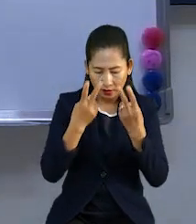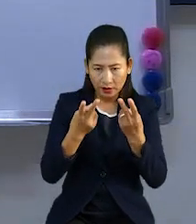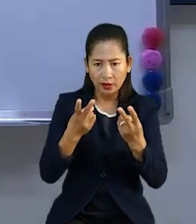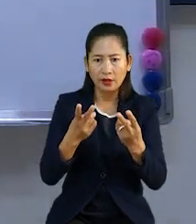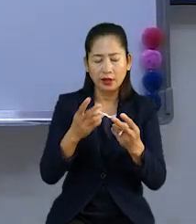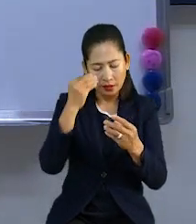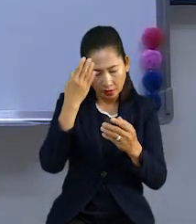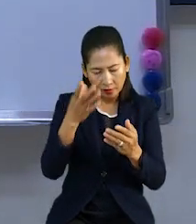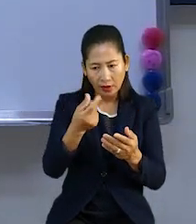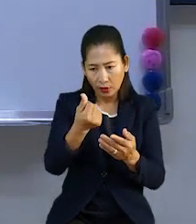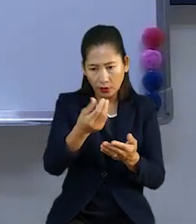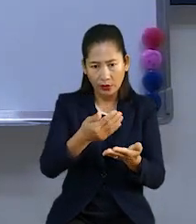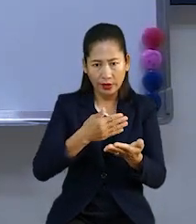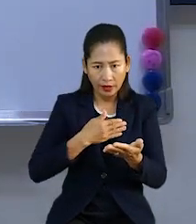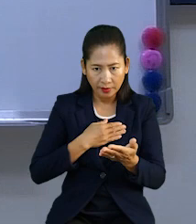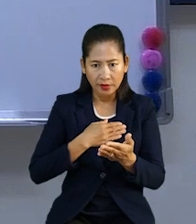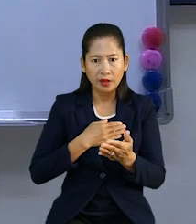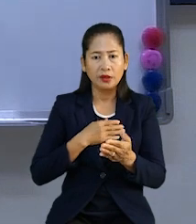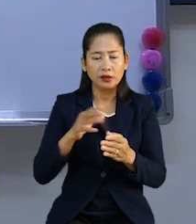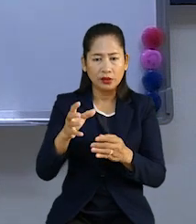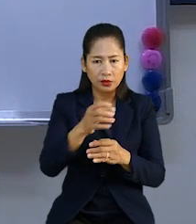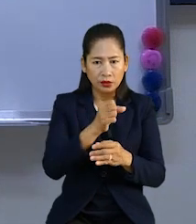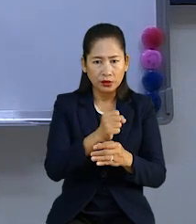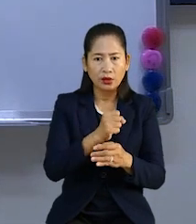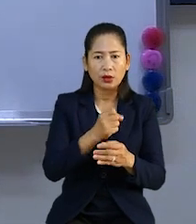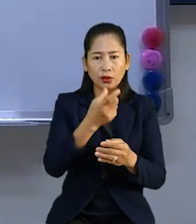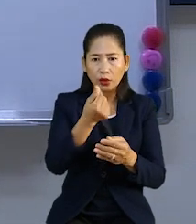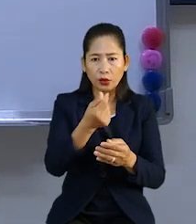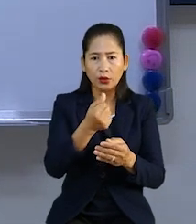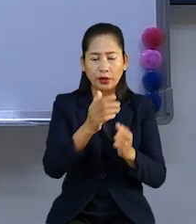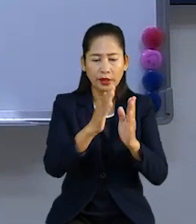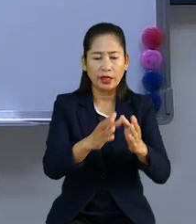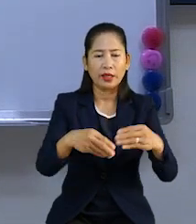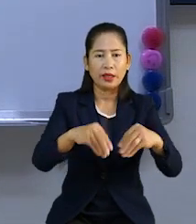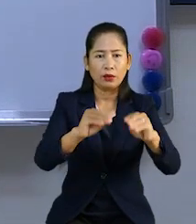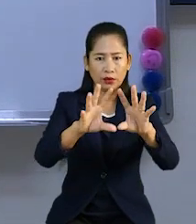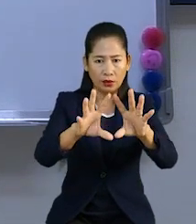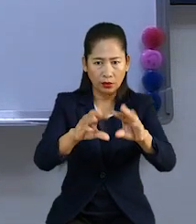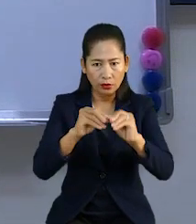hái đầm bay rộp ra áp cứ dừng dộ ra đài nè lụa